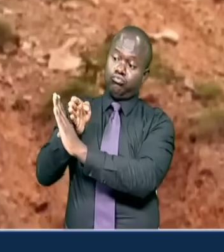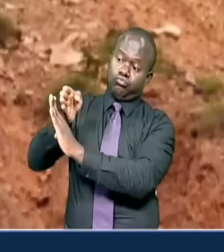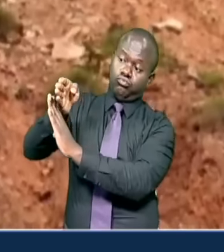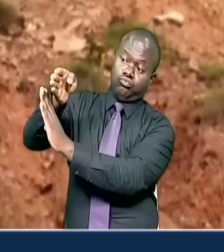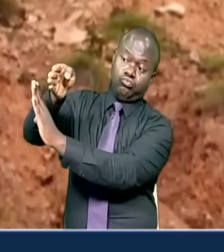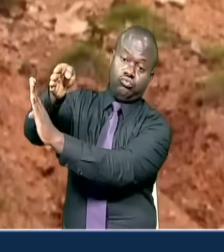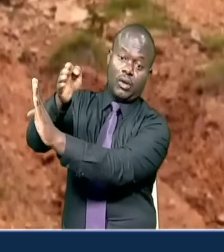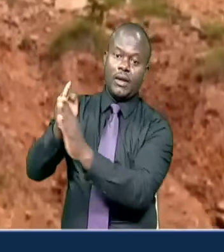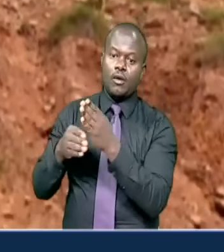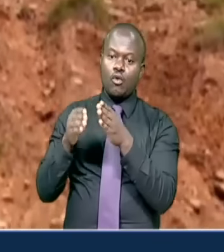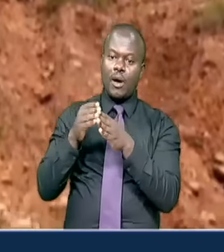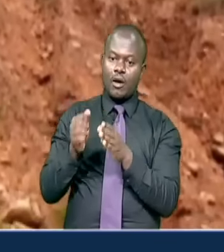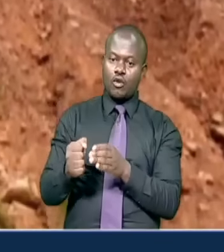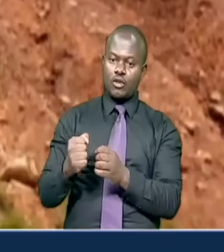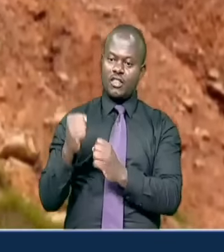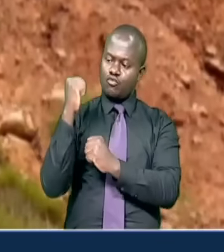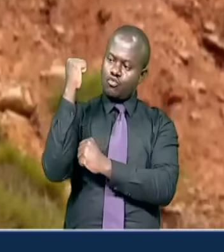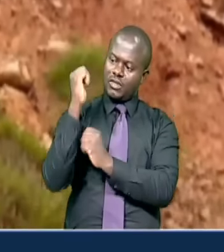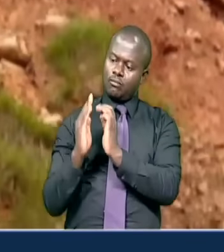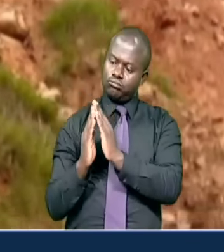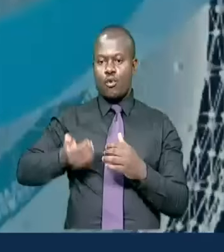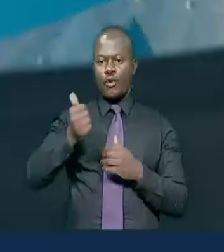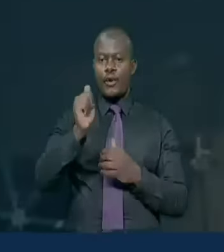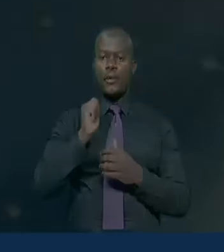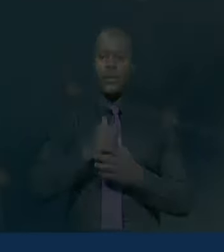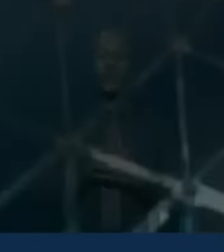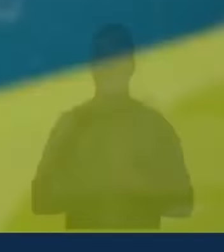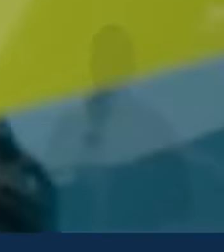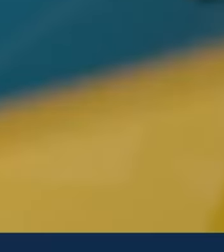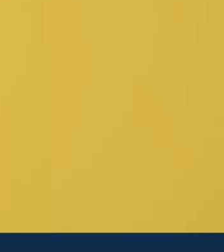bikwiye kubakwaho inkuta zikomeye kandi ndende.